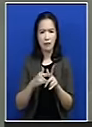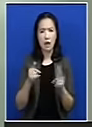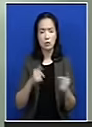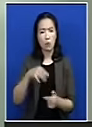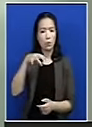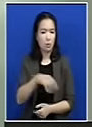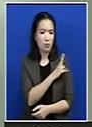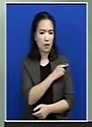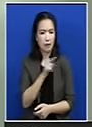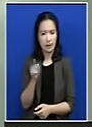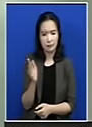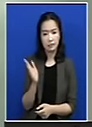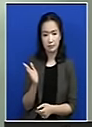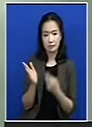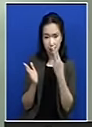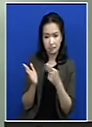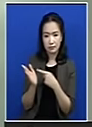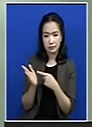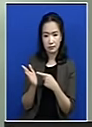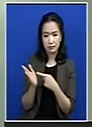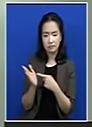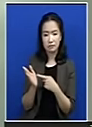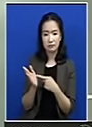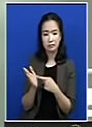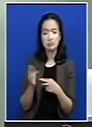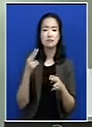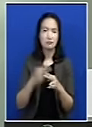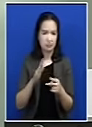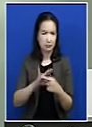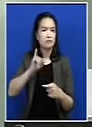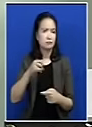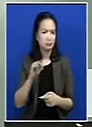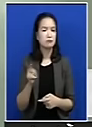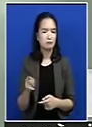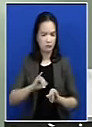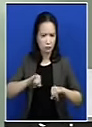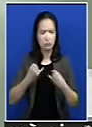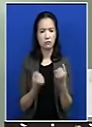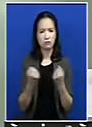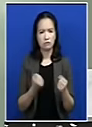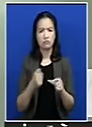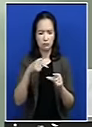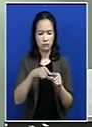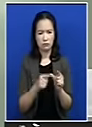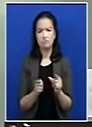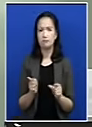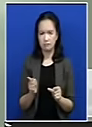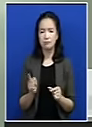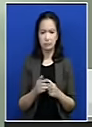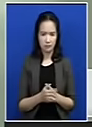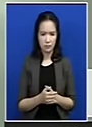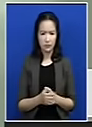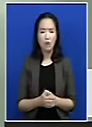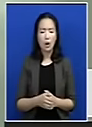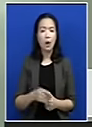โรงพยาบาลศรีธัญญาคุณดัญญมัยก็ระบุชื่อคนไข้เป็นคุณเจนภพนี่แหละครับเจ้าของรถเบนซ์เรื่องนี้ตำรวจ